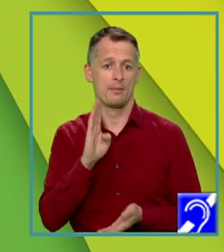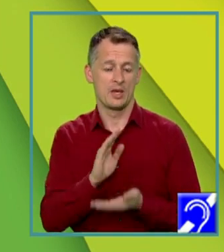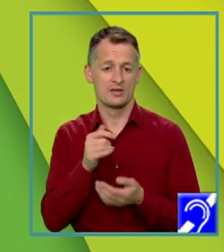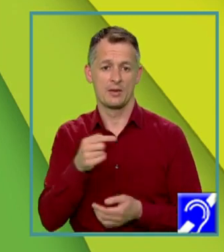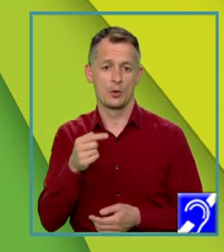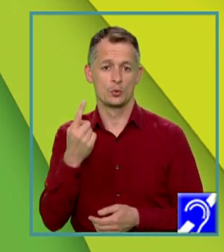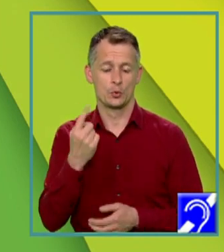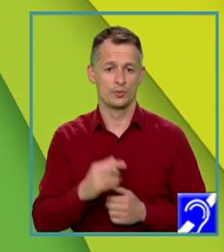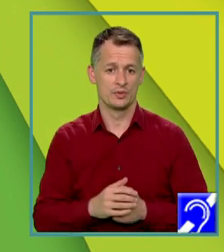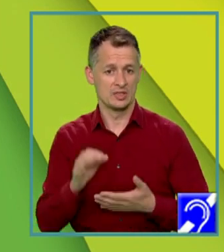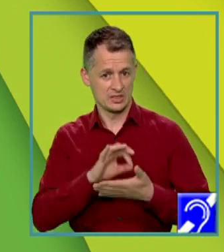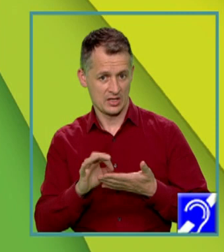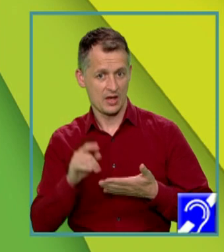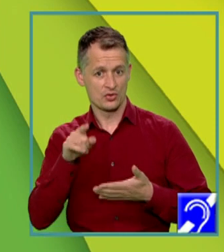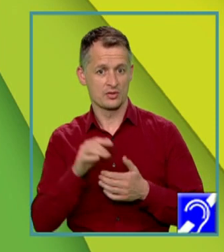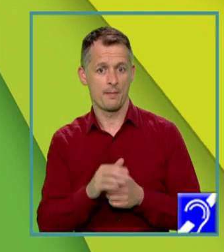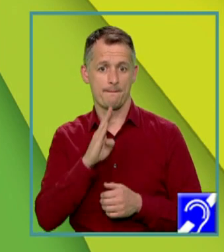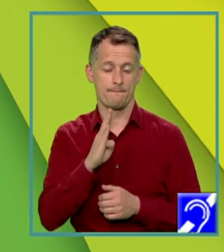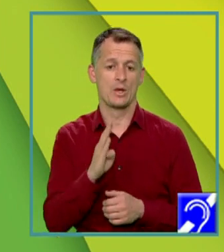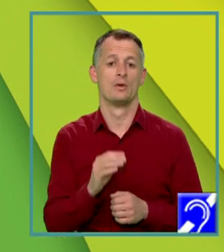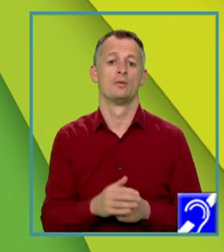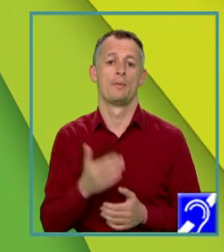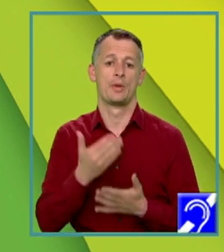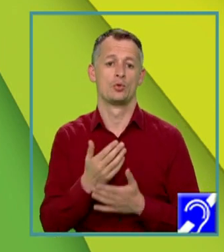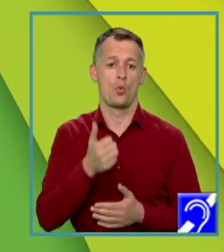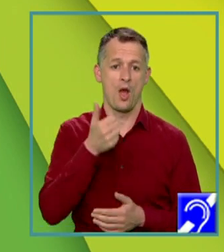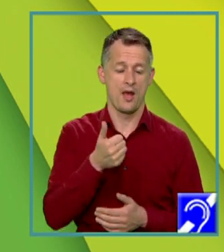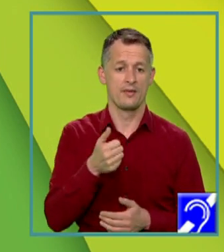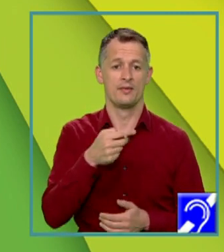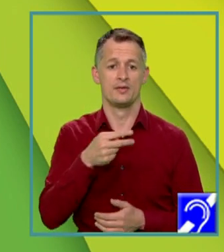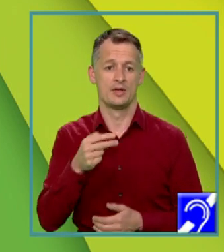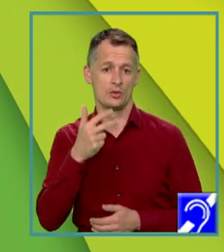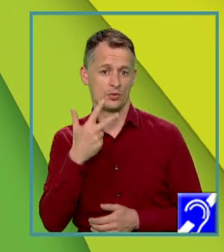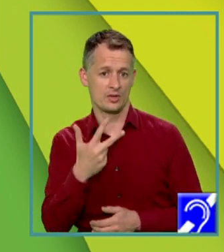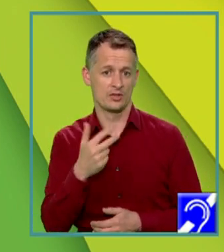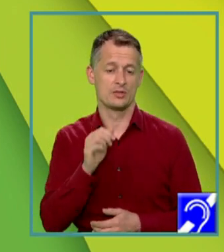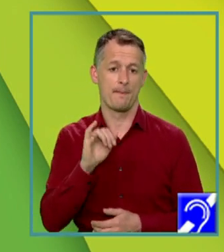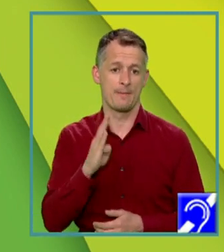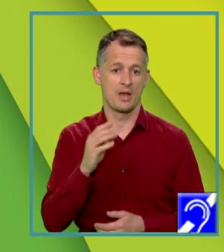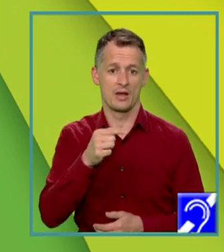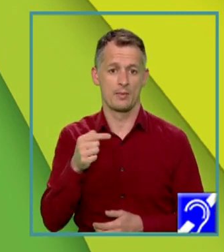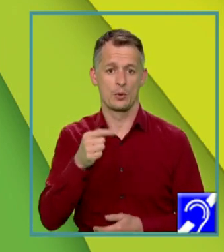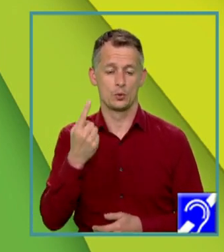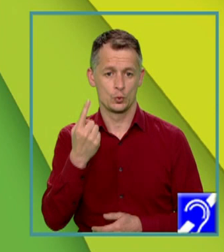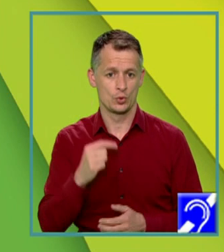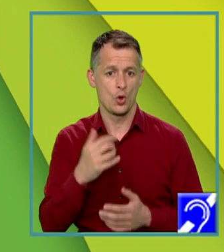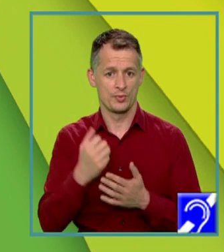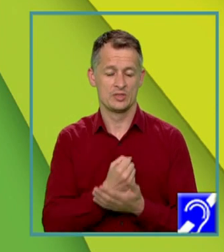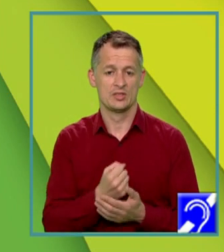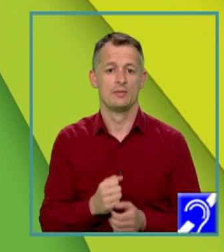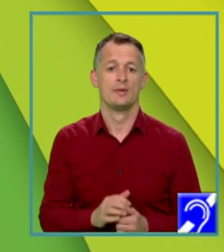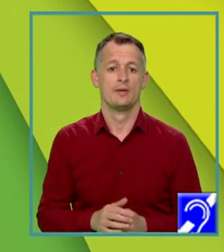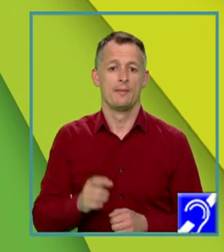particularizări scrierea matricei b pentru a egal cu 3 și b egal cu minus 1 obținem